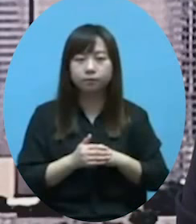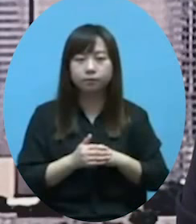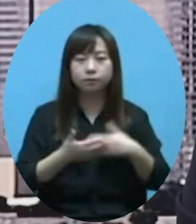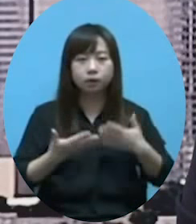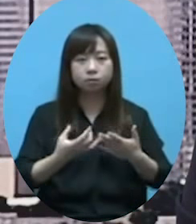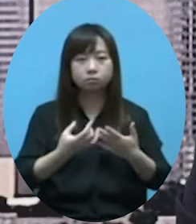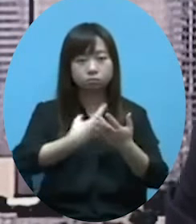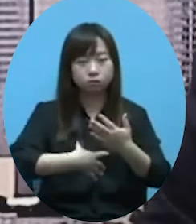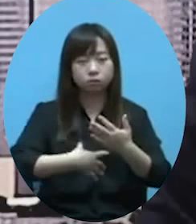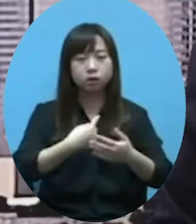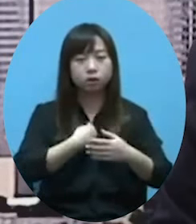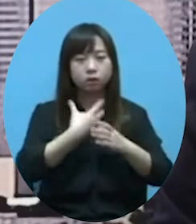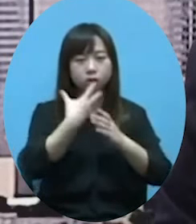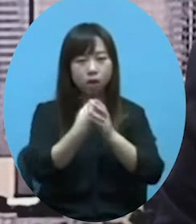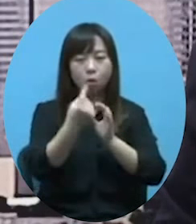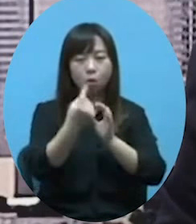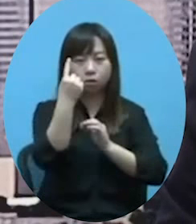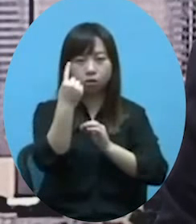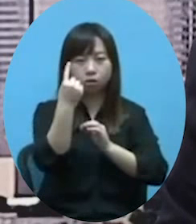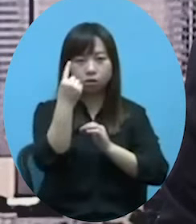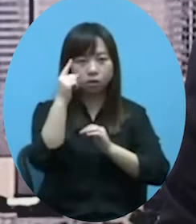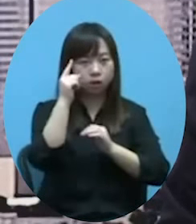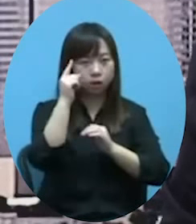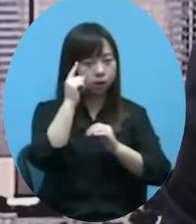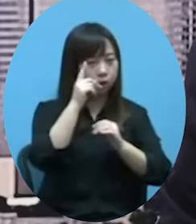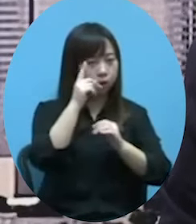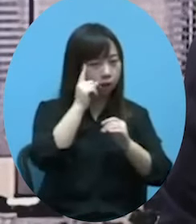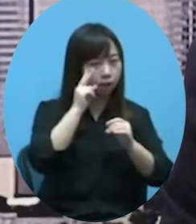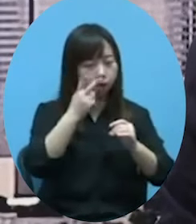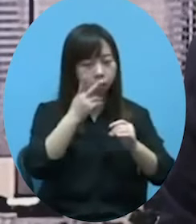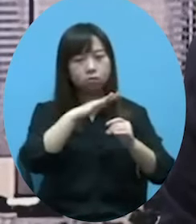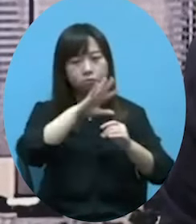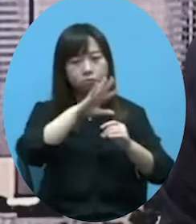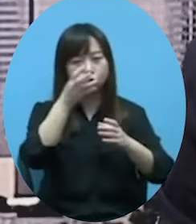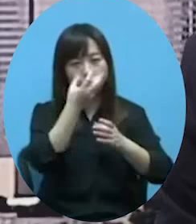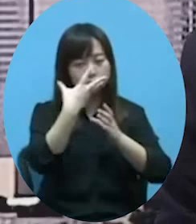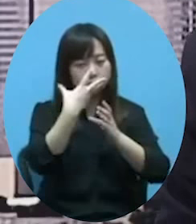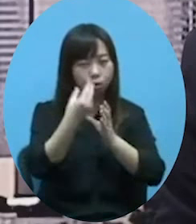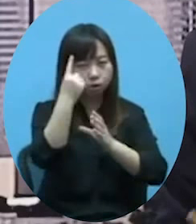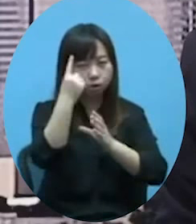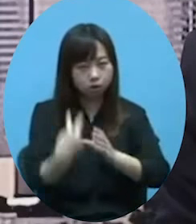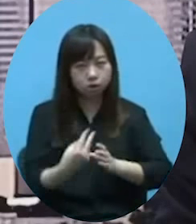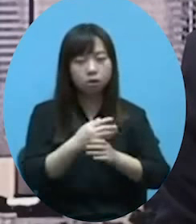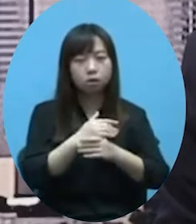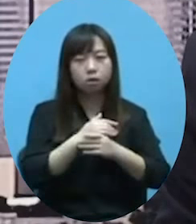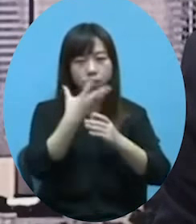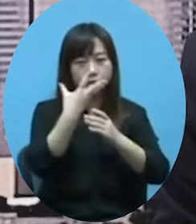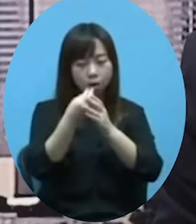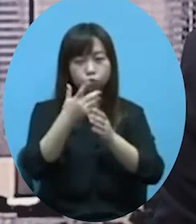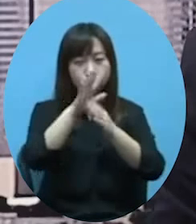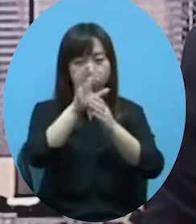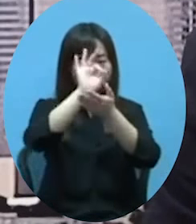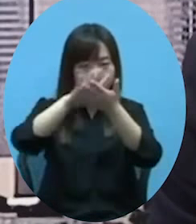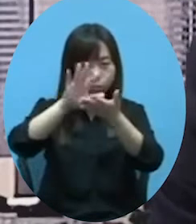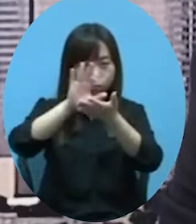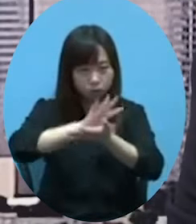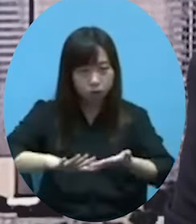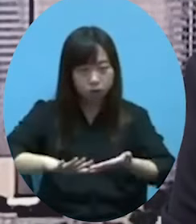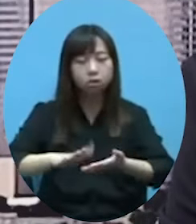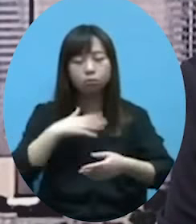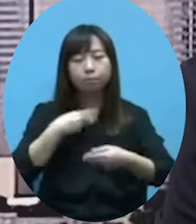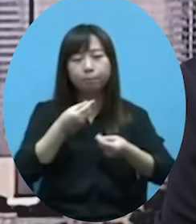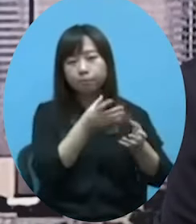規定要去拿兩次樣板在隔幾天拿兩次樣板以這兩個樣板是陰性我們先